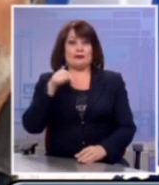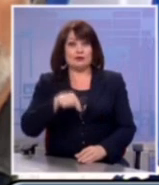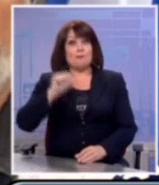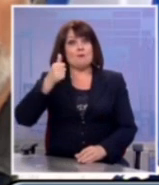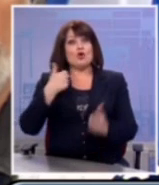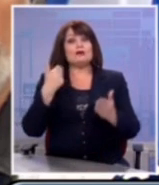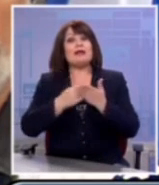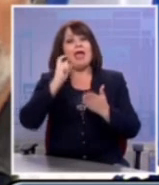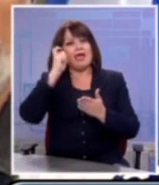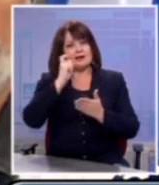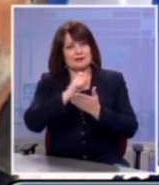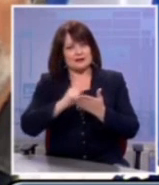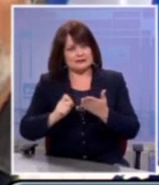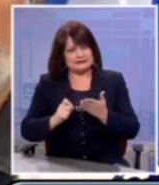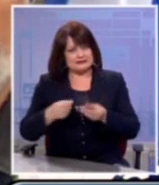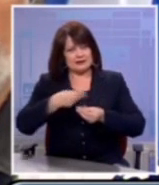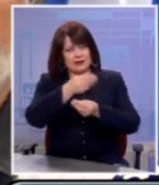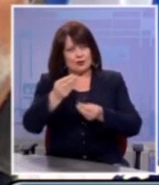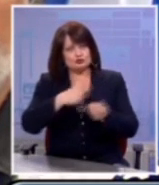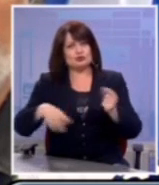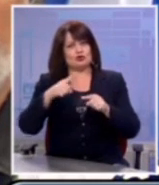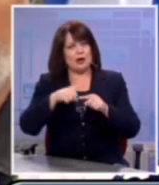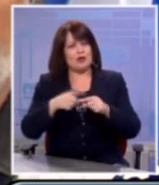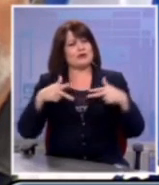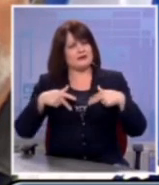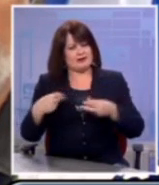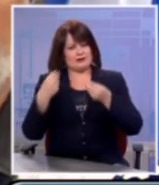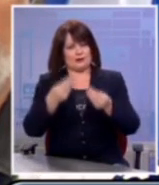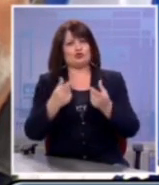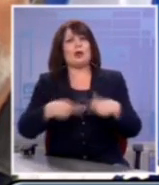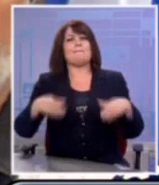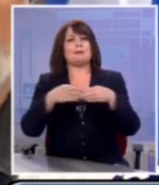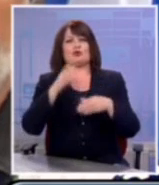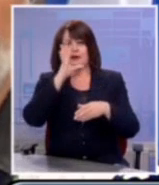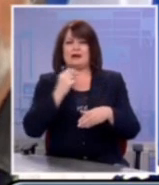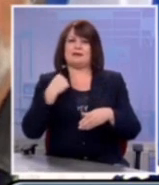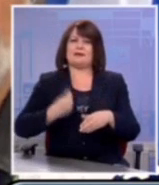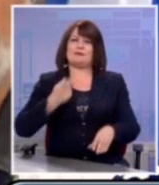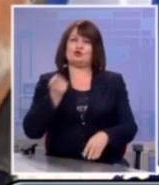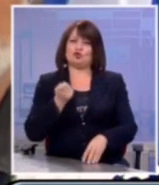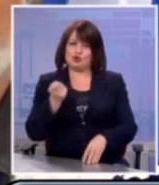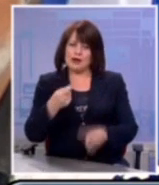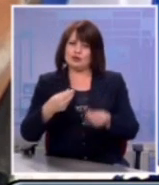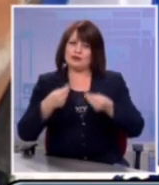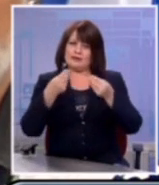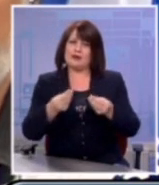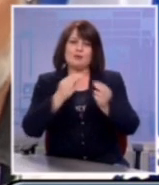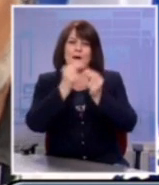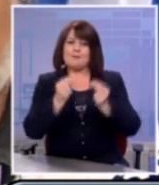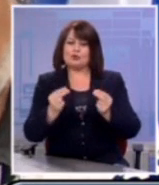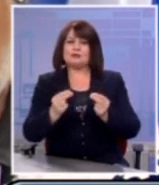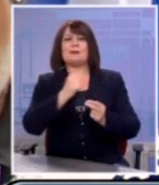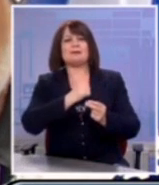προκαταρκτικής έκθεσης στις ελληνικές αρχές και στον ελληνικό λαό, η Επιτροπή Αλήθειας Δημοσίου Χρέους θεωρεί